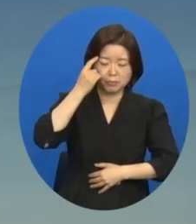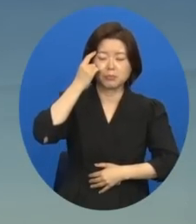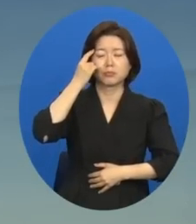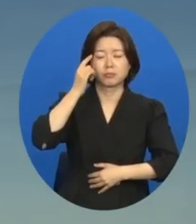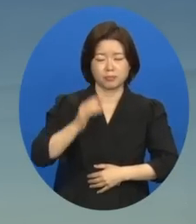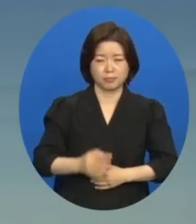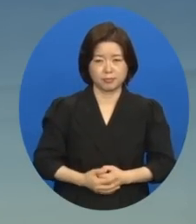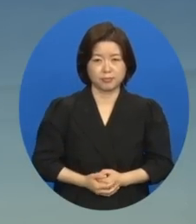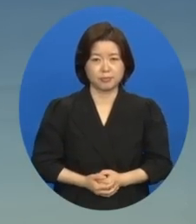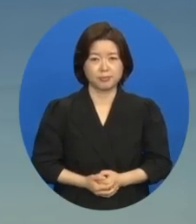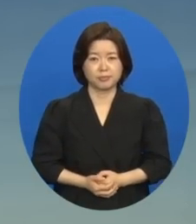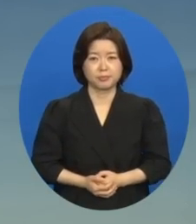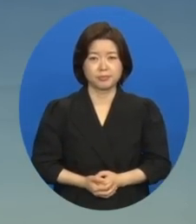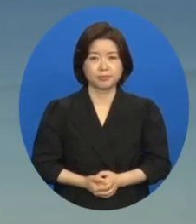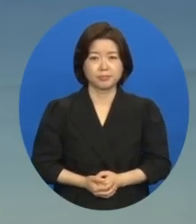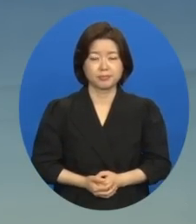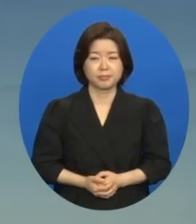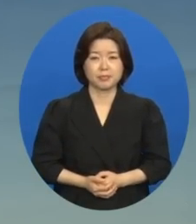되었어요.